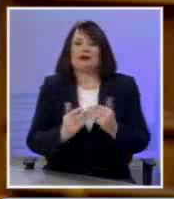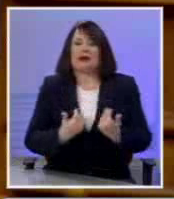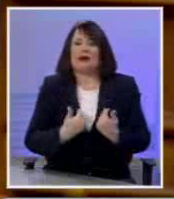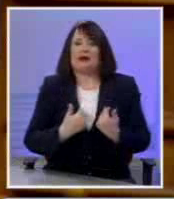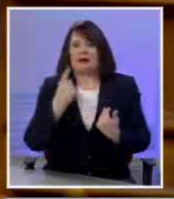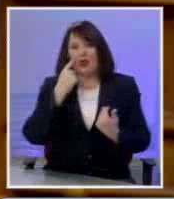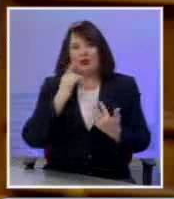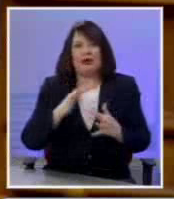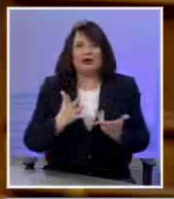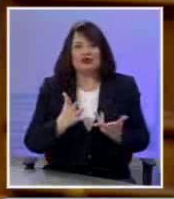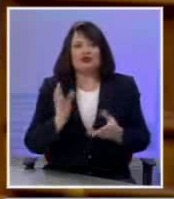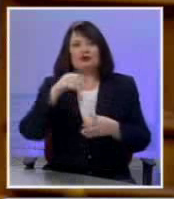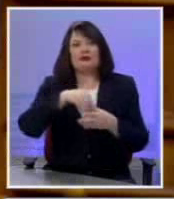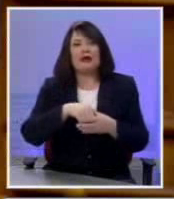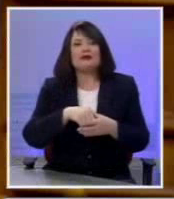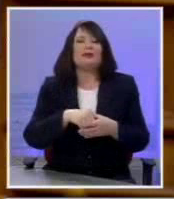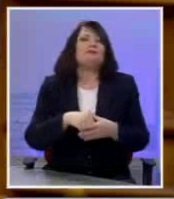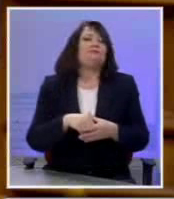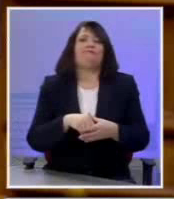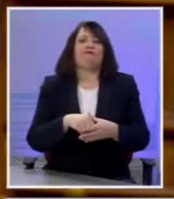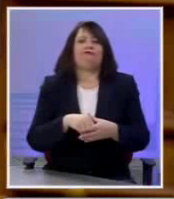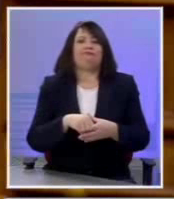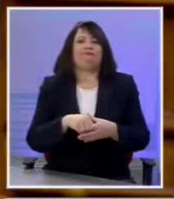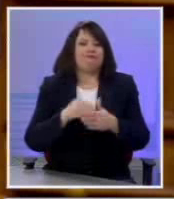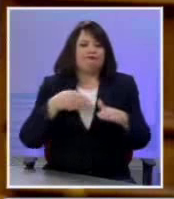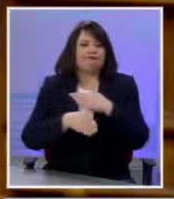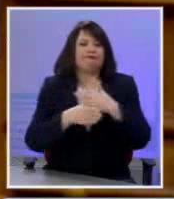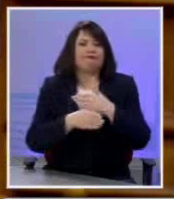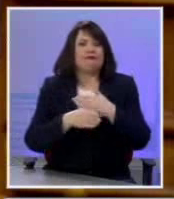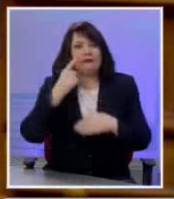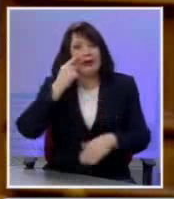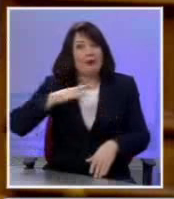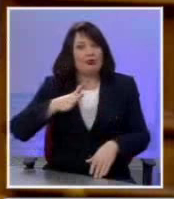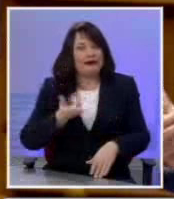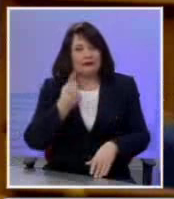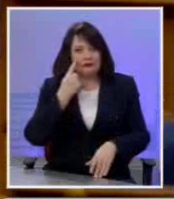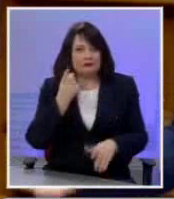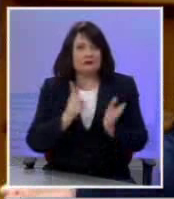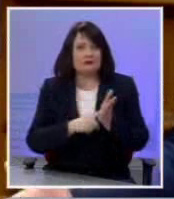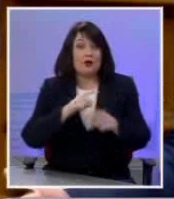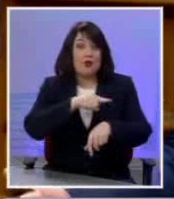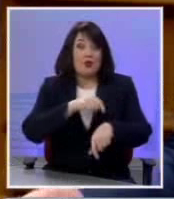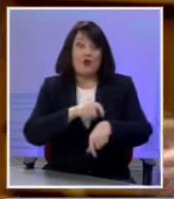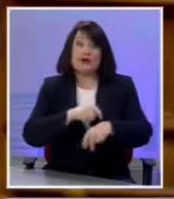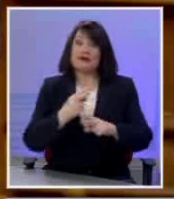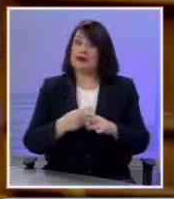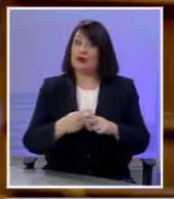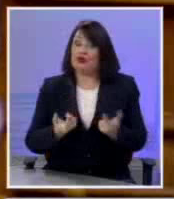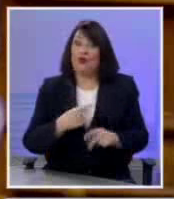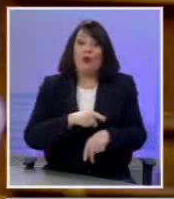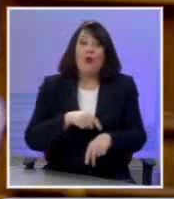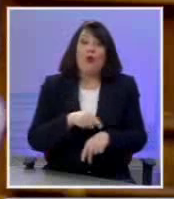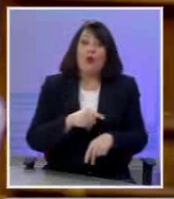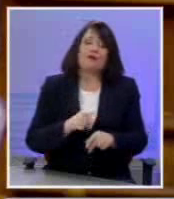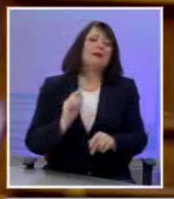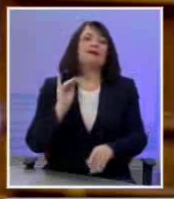την πιθανότητα να υπάρχουν κάποιες είσοδοι υπόπτων, αυτές οι ώρες παίζουν κάποιο ρόλο. Και γι' αυτό και